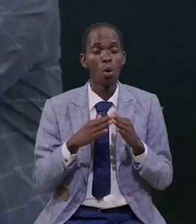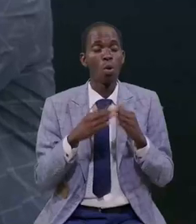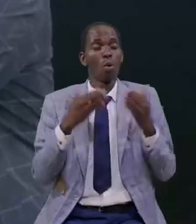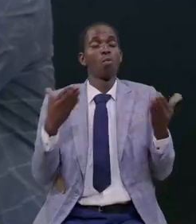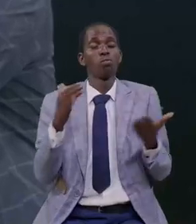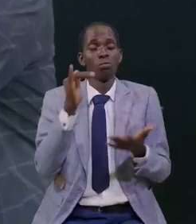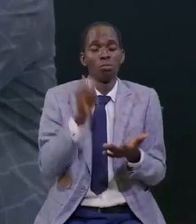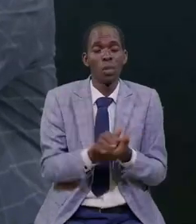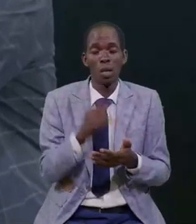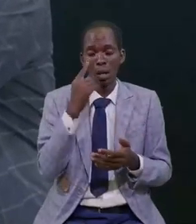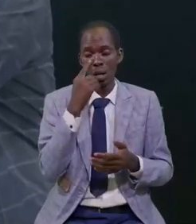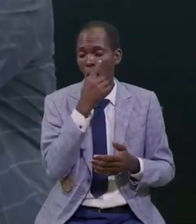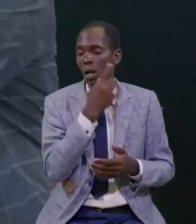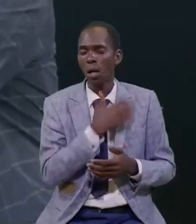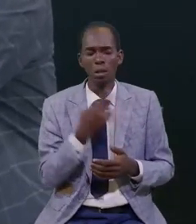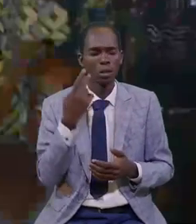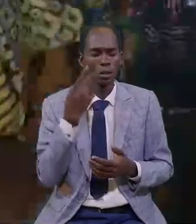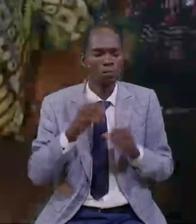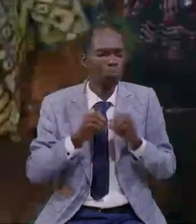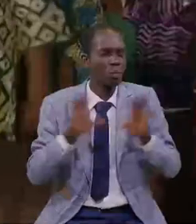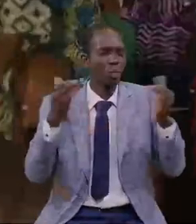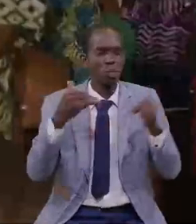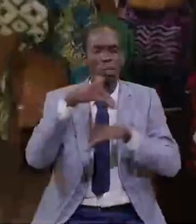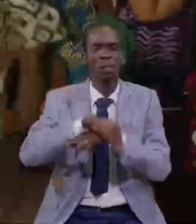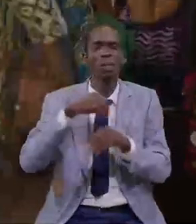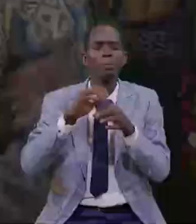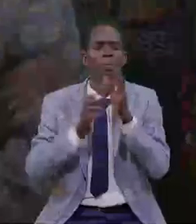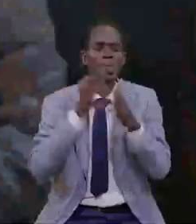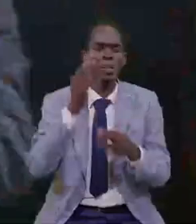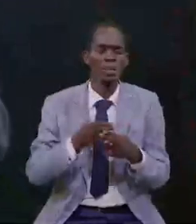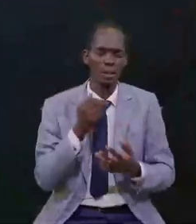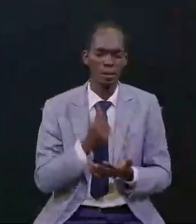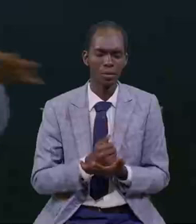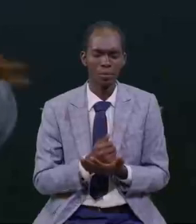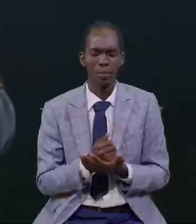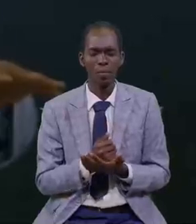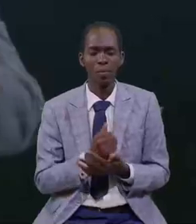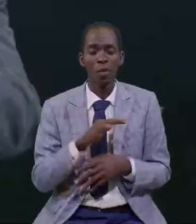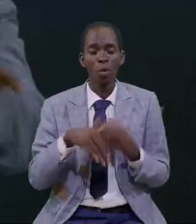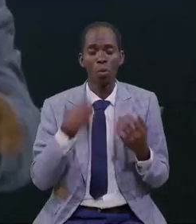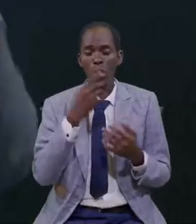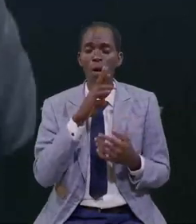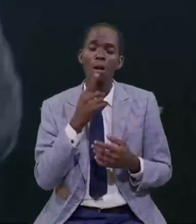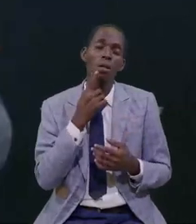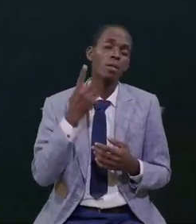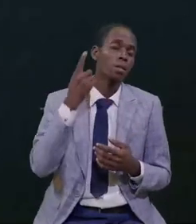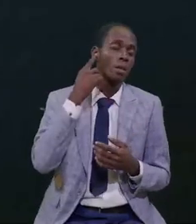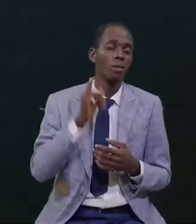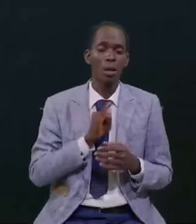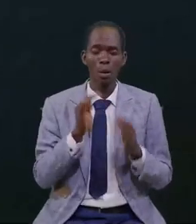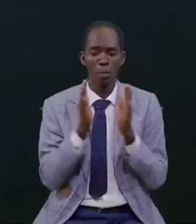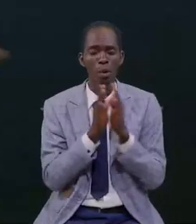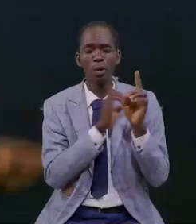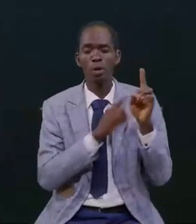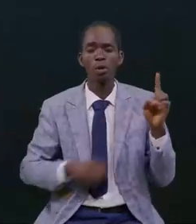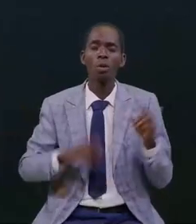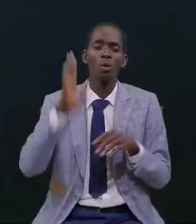aveugles et voyez ce soir au nom de Jésus ceux qui sont Sour et mieux je prie que le Seigneur